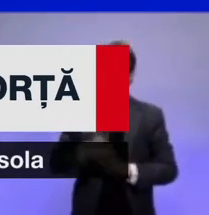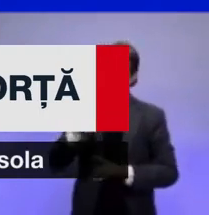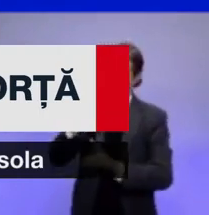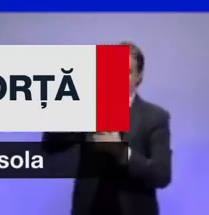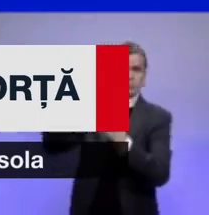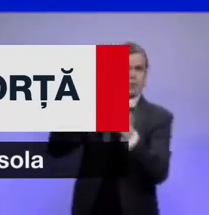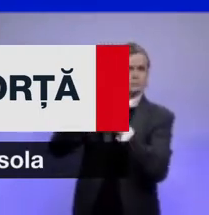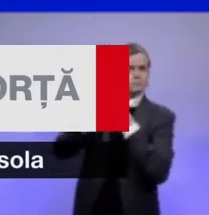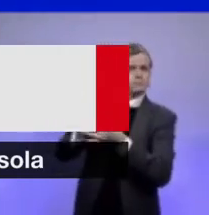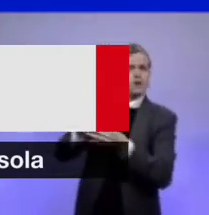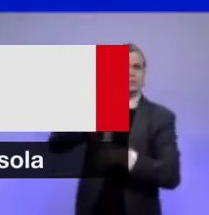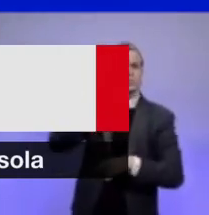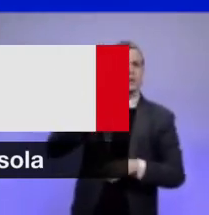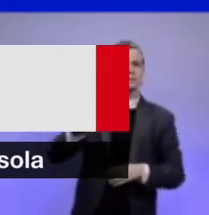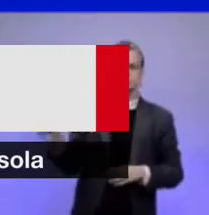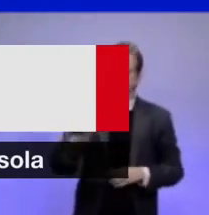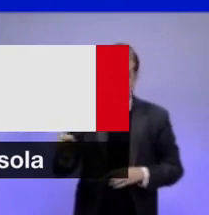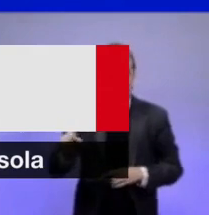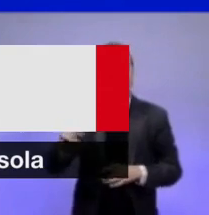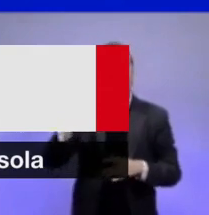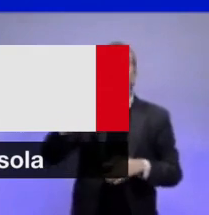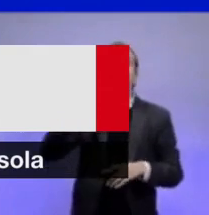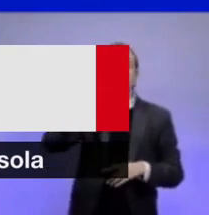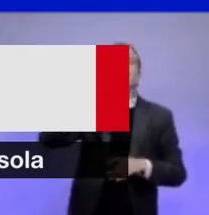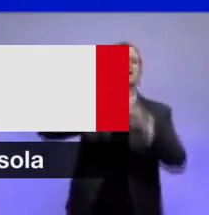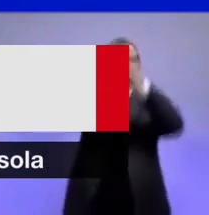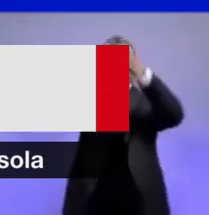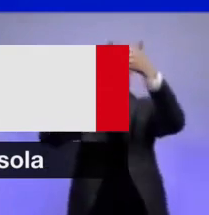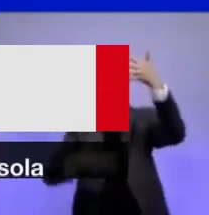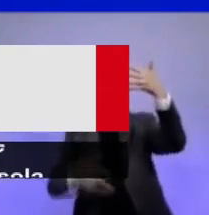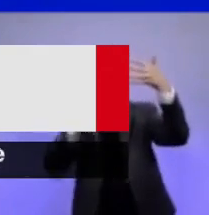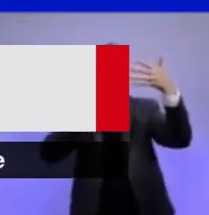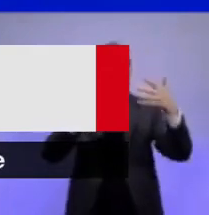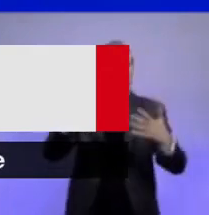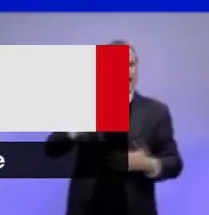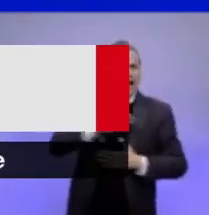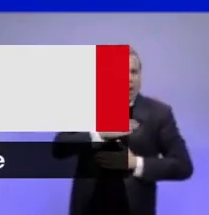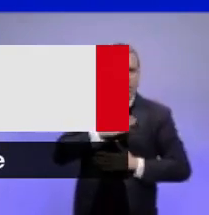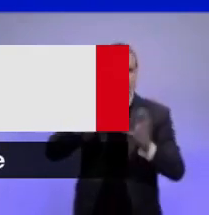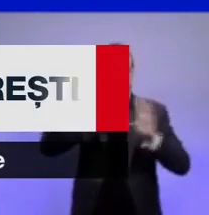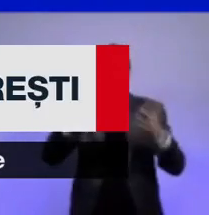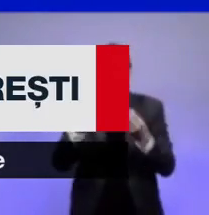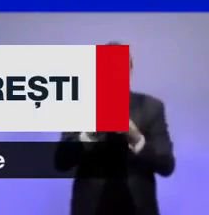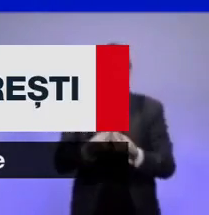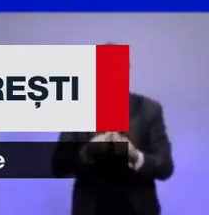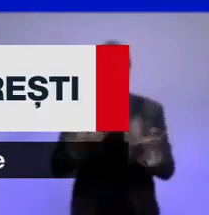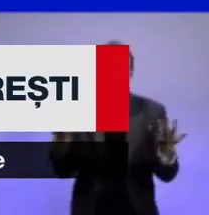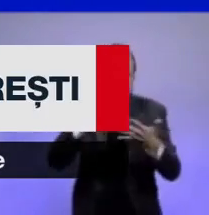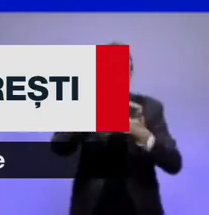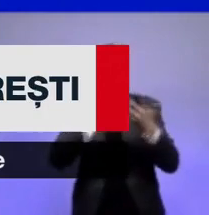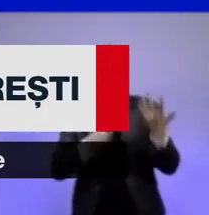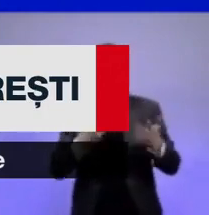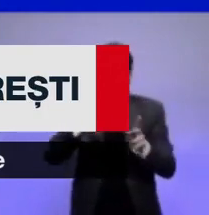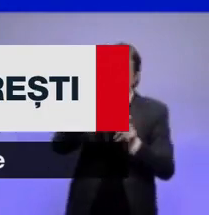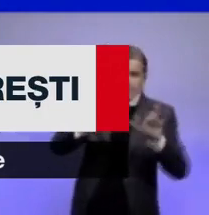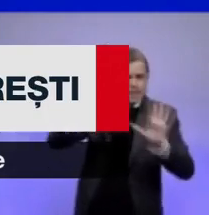acesta are de-a face cu sistemul nostru și cu valorile democratice, are de-a face cu drepturile